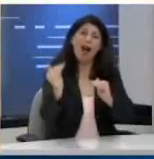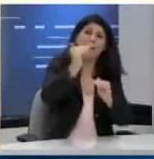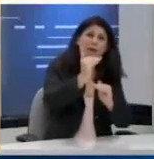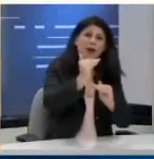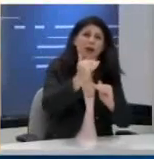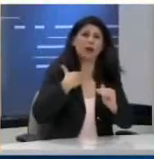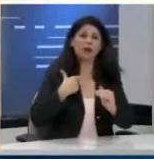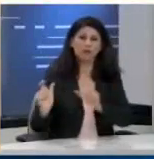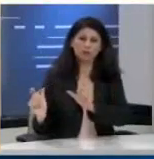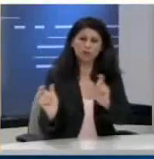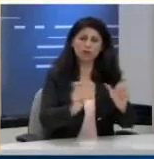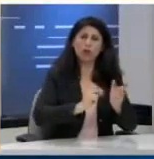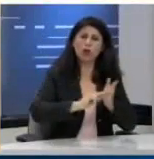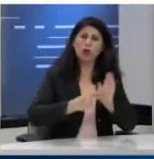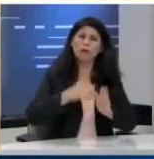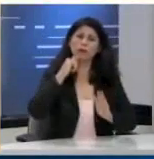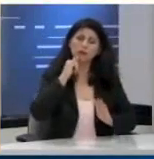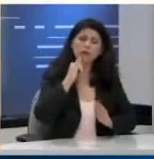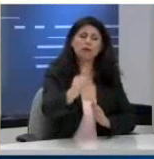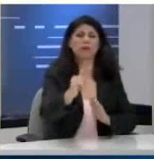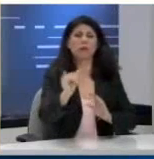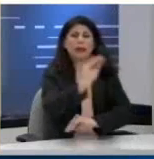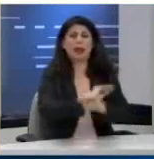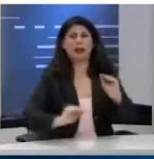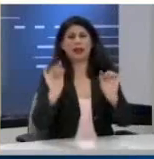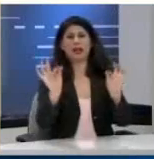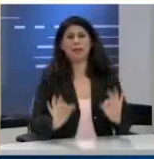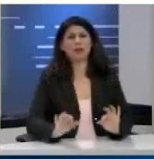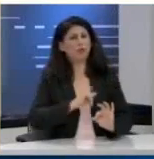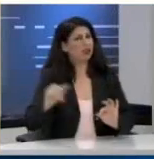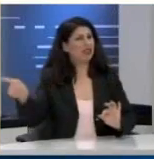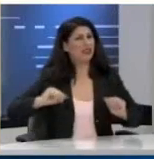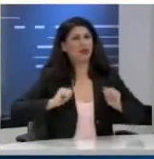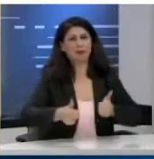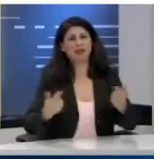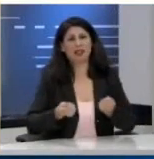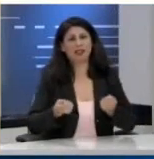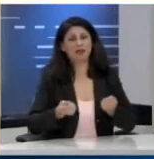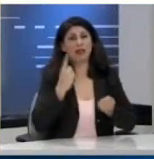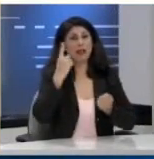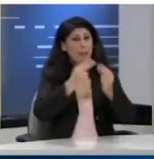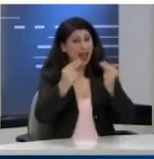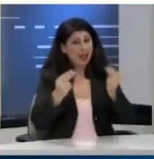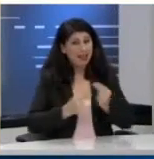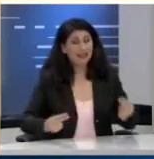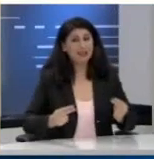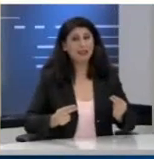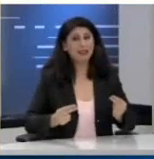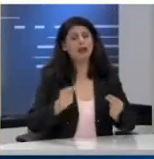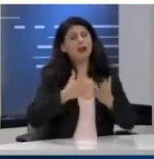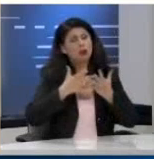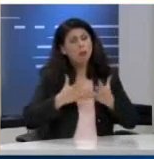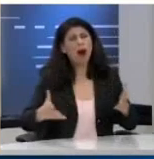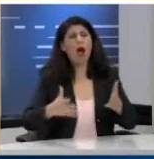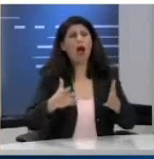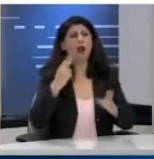μακροπρόθεσμα με διαρθρωτικές μεταρρυθμίσεις που ποτέ εσείς δεν τολμήσατε να κάνετε, αλλά και με μία λύση για το μεγάλο,